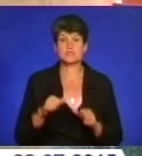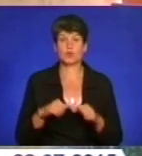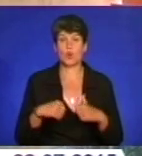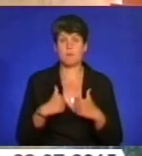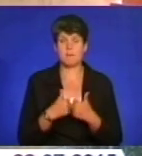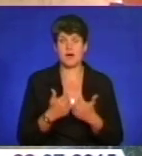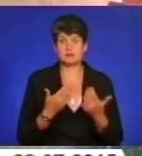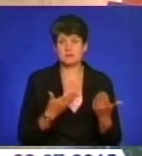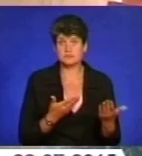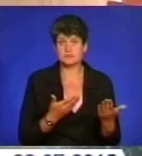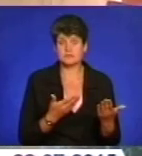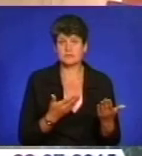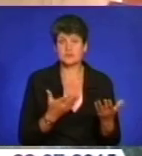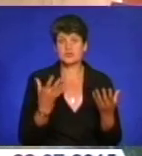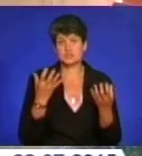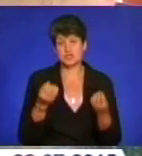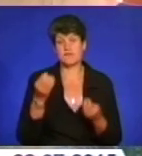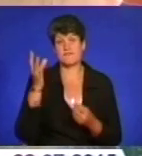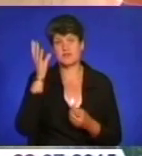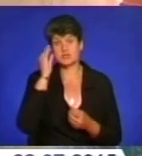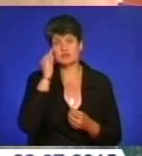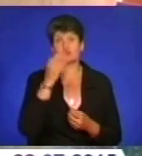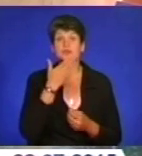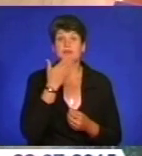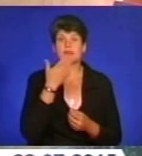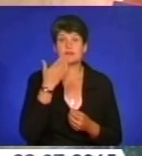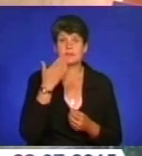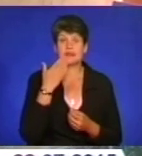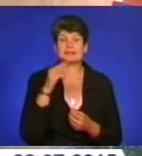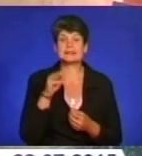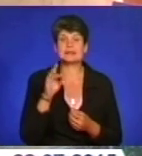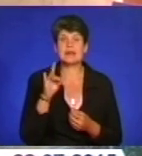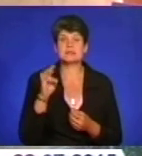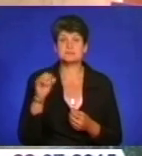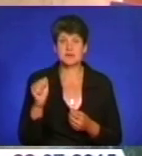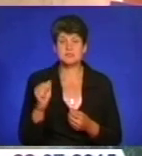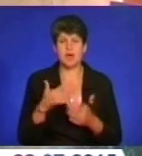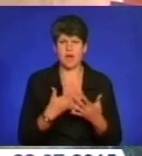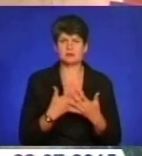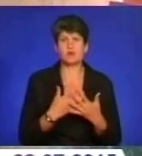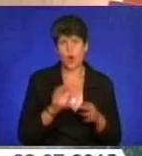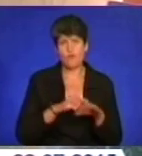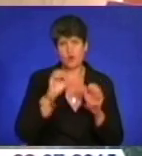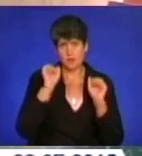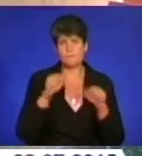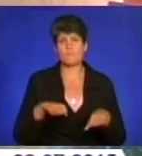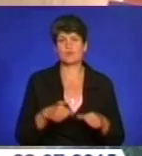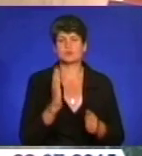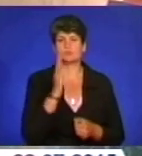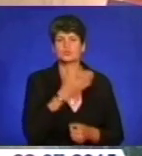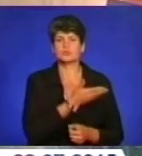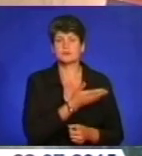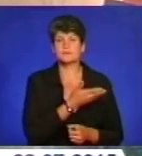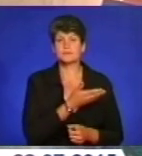комісія військомата, вони вважають, що як немає трансаміназ активних, значить, хворий може перебувати.